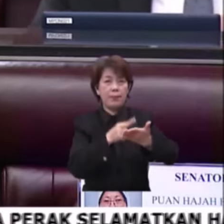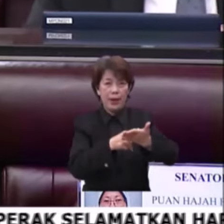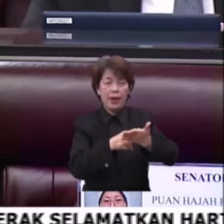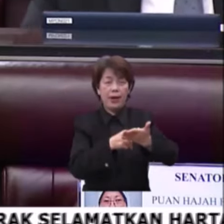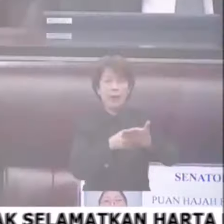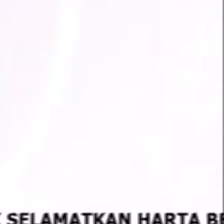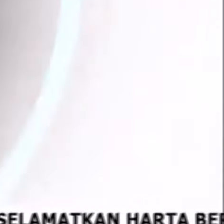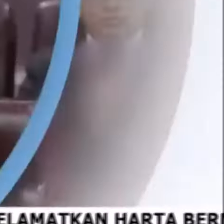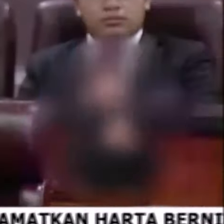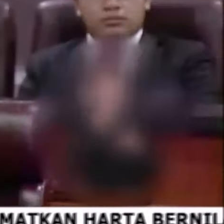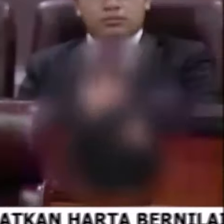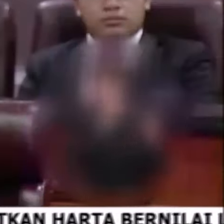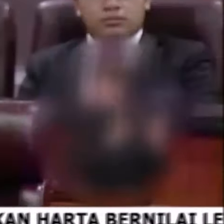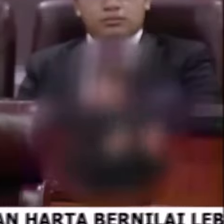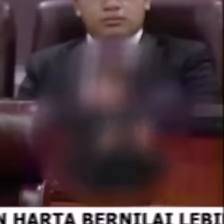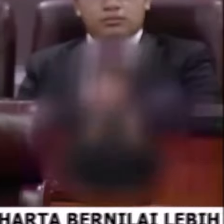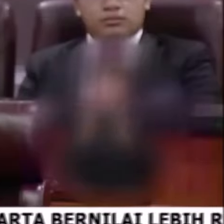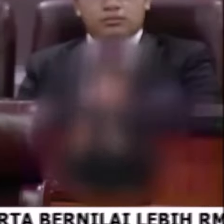அளித்தார்.